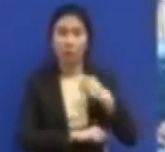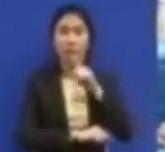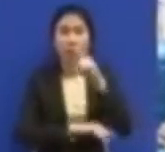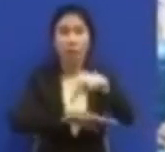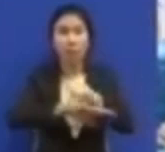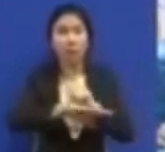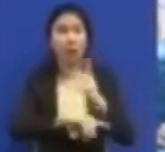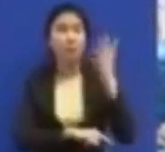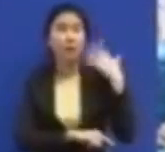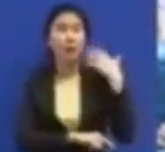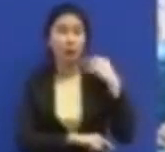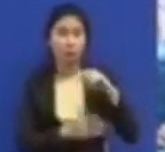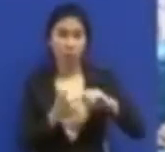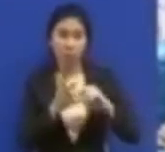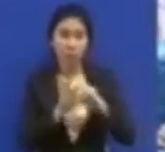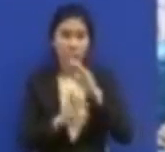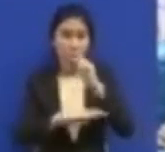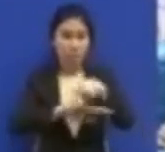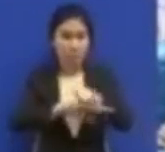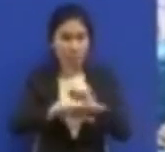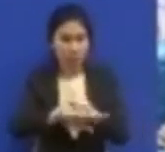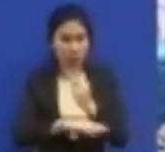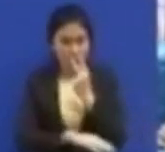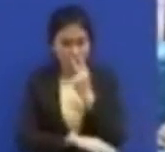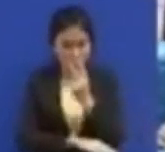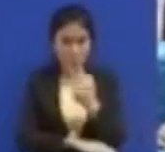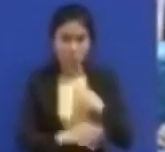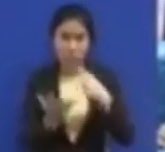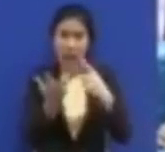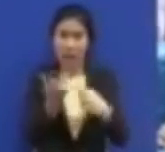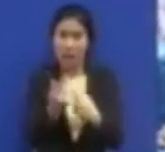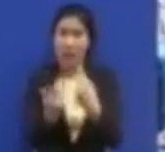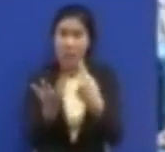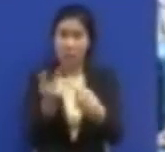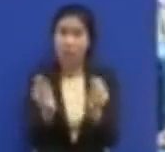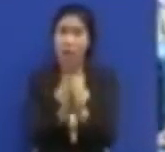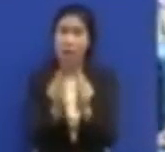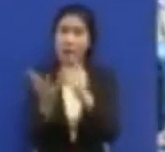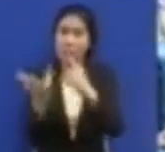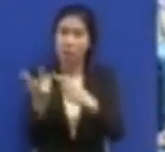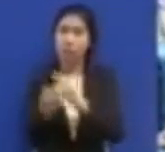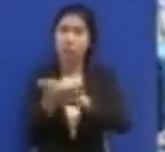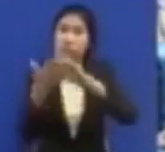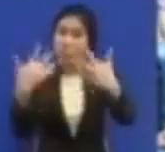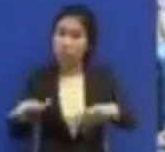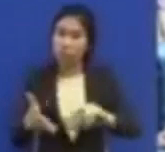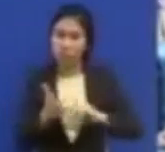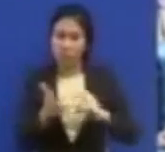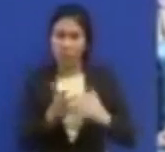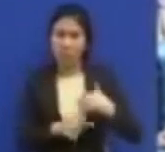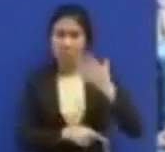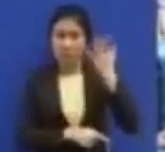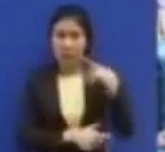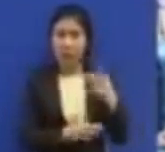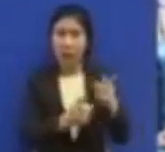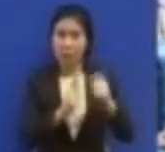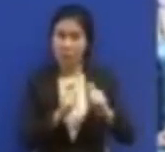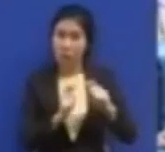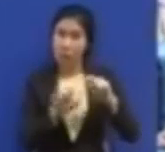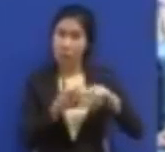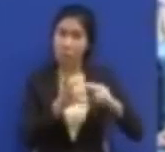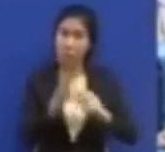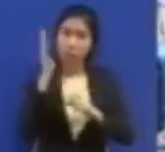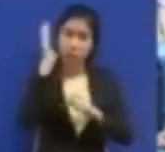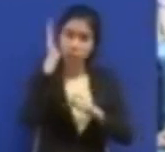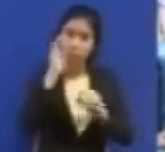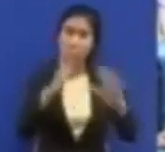ข้อที่จริงแล้วท่านประธานบอกให้นับคะแนนไปแล้วนะครับไม่ได้อนุญาตให้อภิปรายเลยแต่พวกผมก็